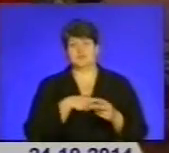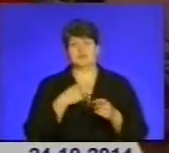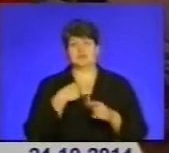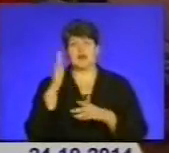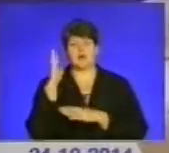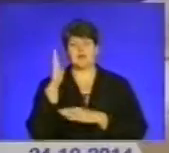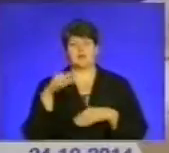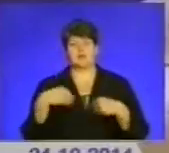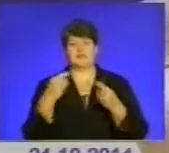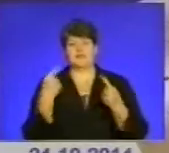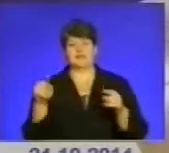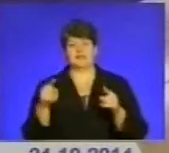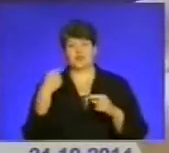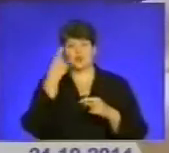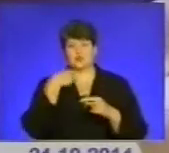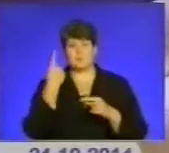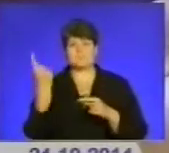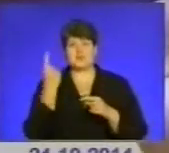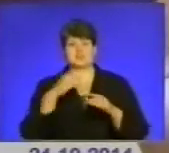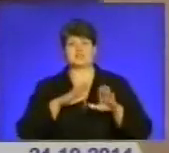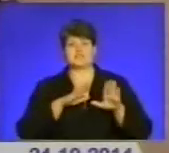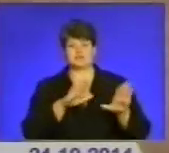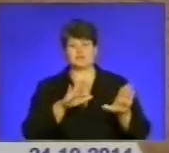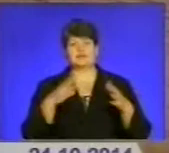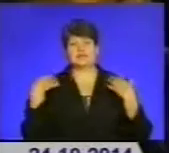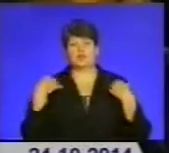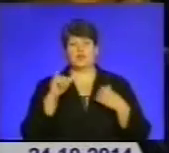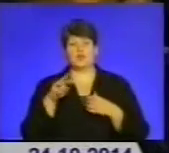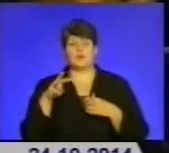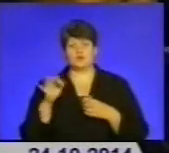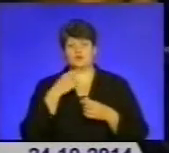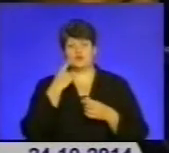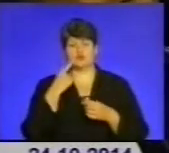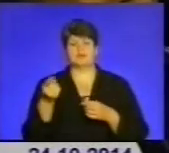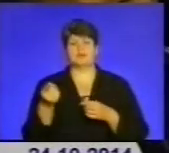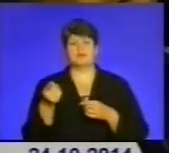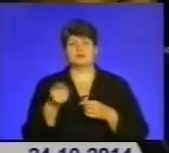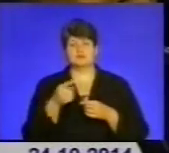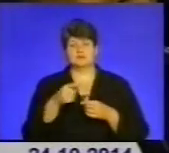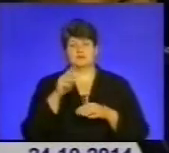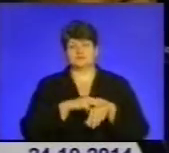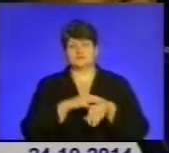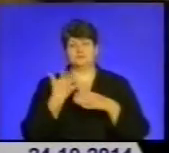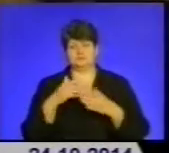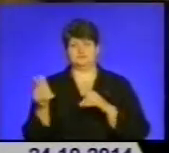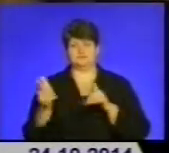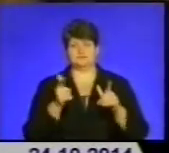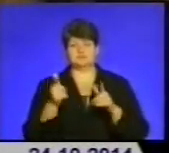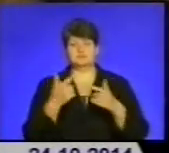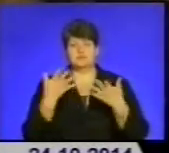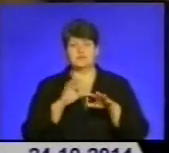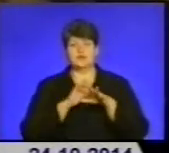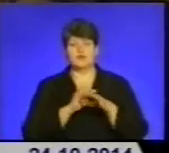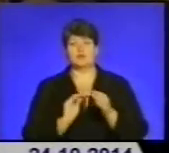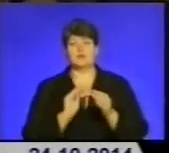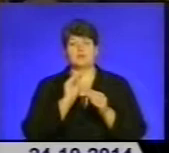іншій особі. Перший заступник начальника УМВС запевнив, що правоохоронці Тернопільщини до нововведень уже готові. Наразі проведено додаткові